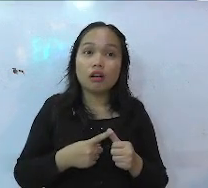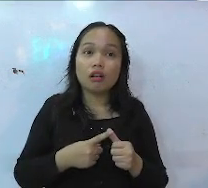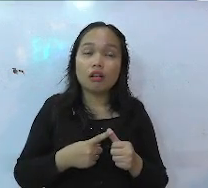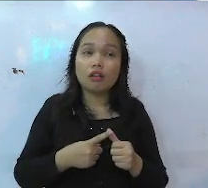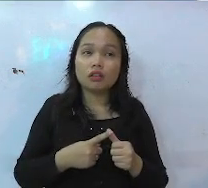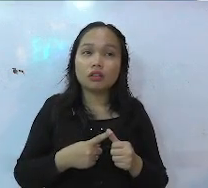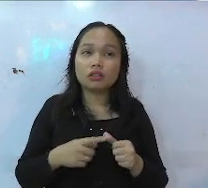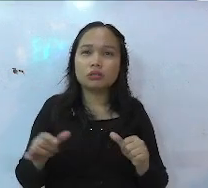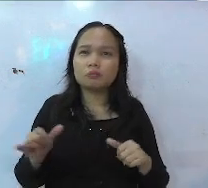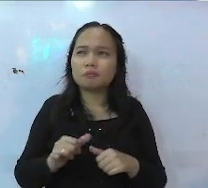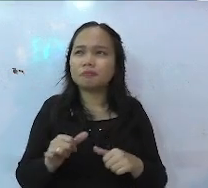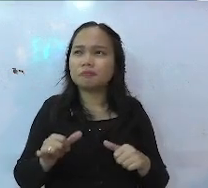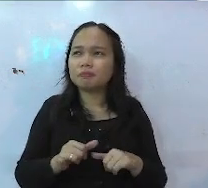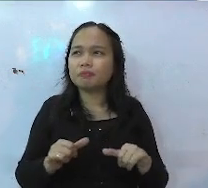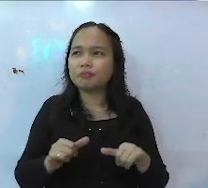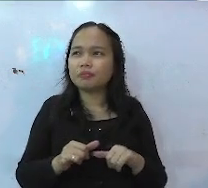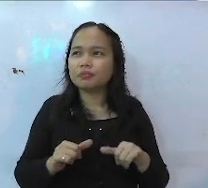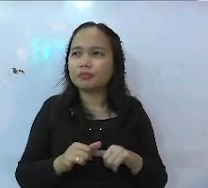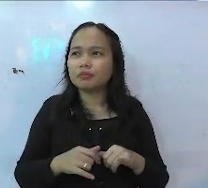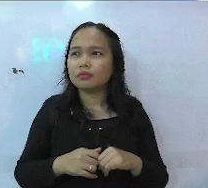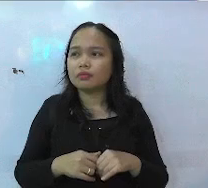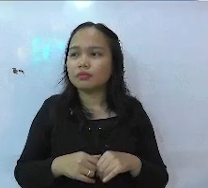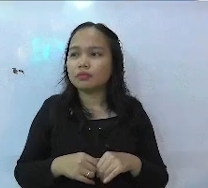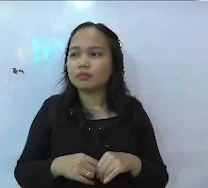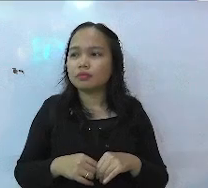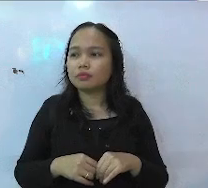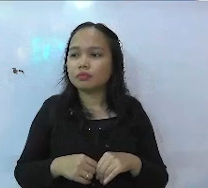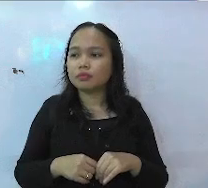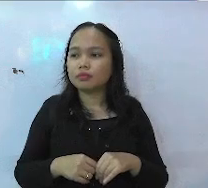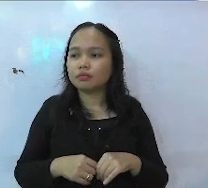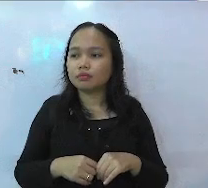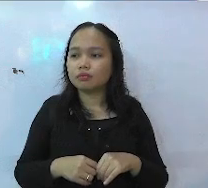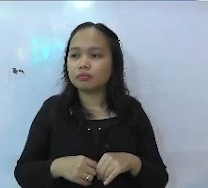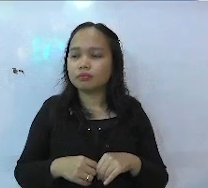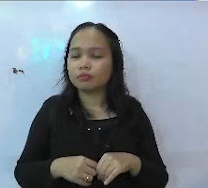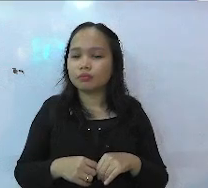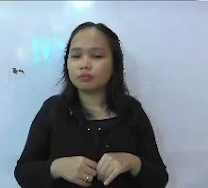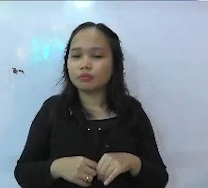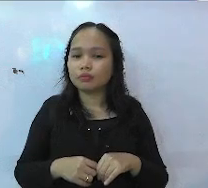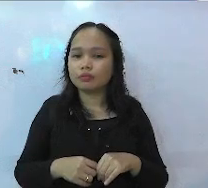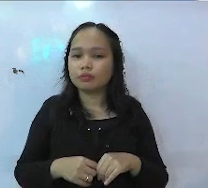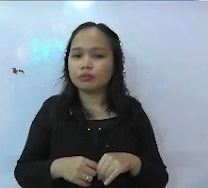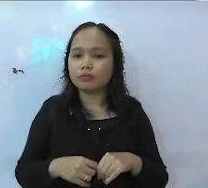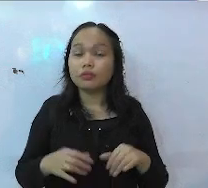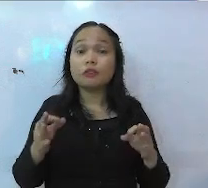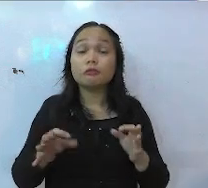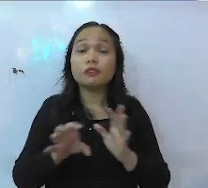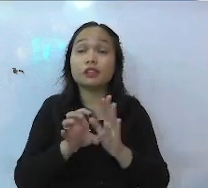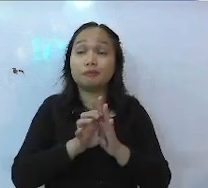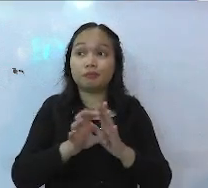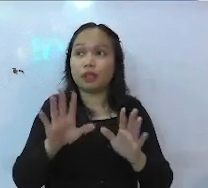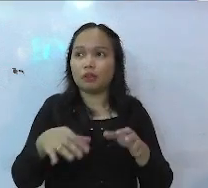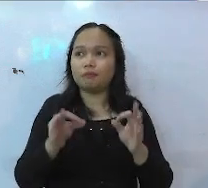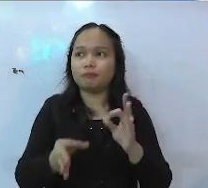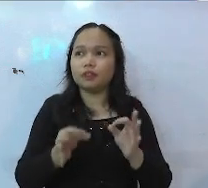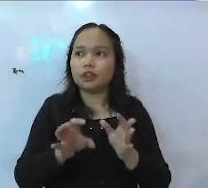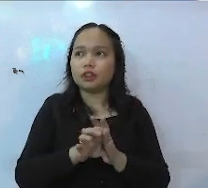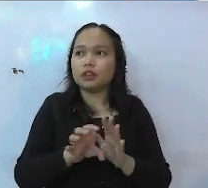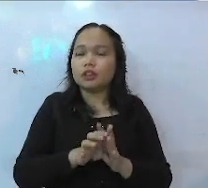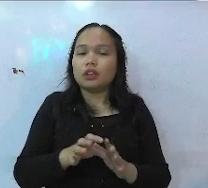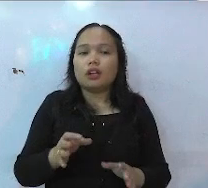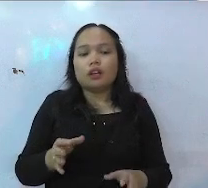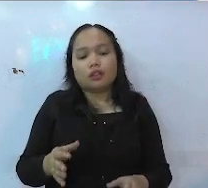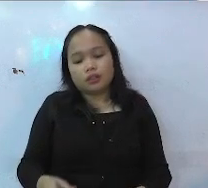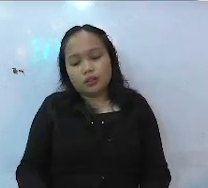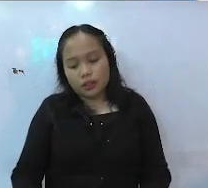parang ano kasi yan eh kapag ganito kasi yan team Focus eh kapag sinabihan ka ng ano ng ah ng mga halimbawa let's say for